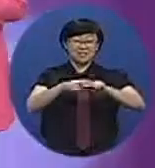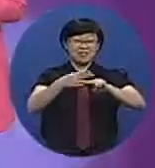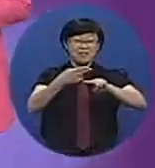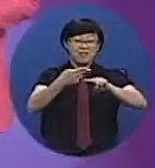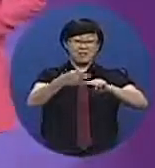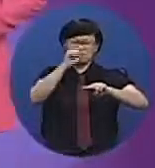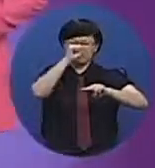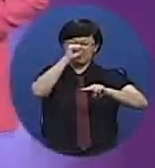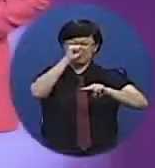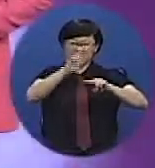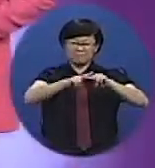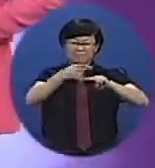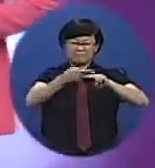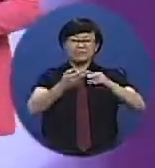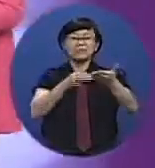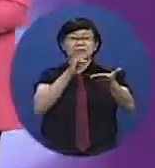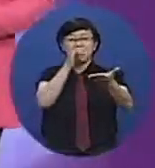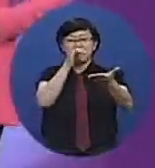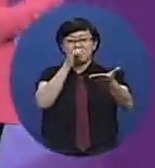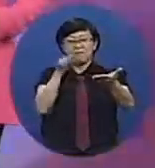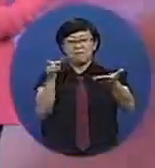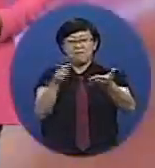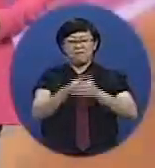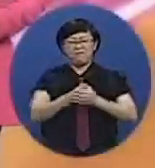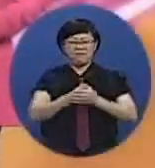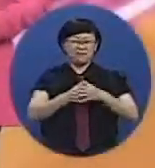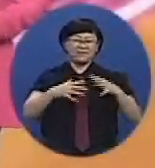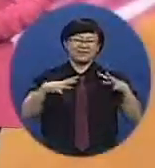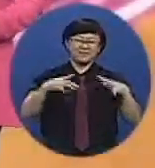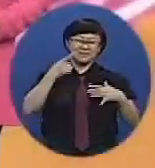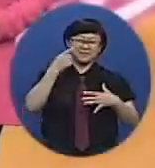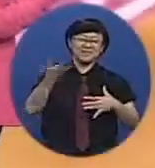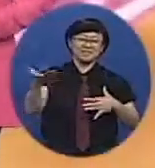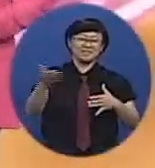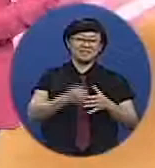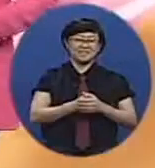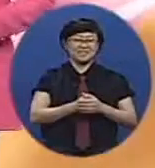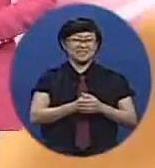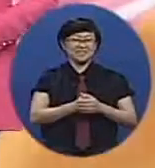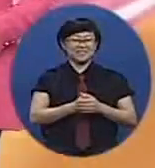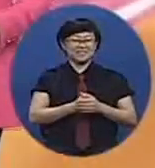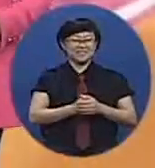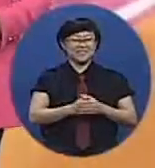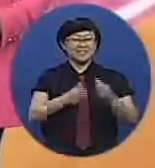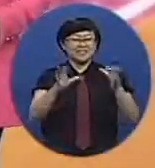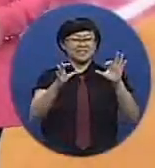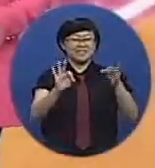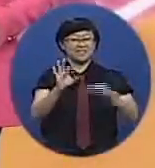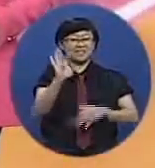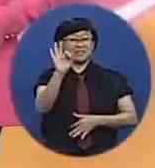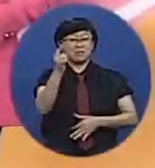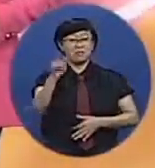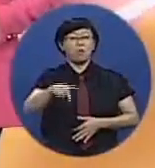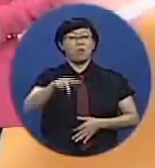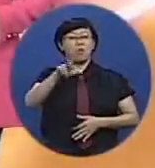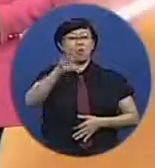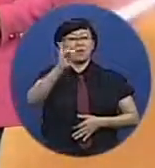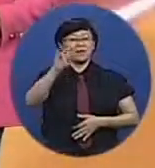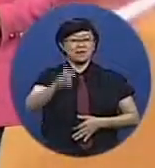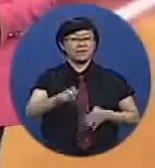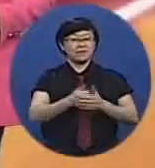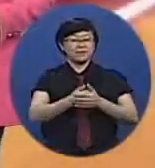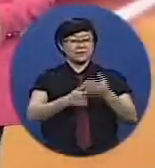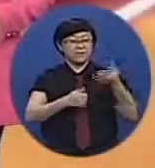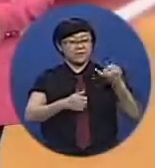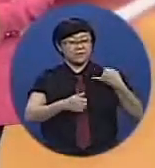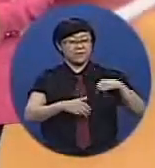좋은 선물이 와 있었죠. 아주 예, 하시죠. 아주 예 우리 김옥임 팬이신데 네.